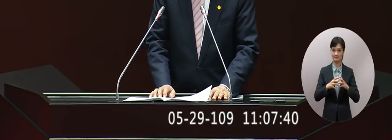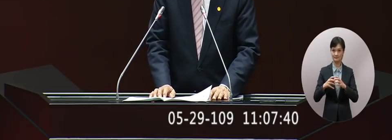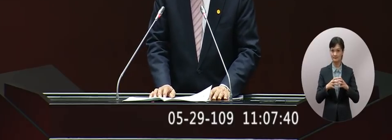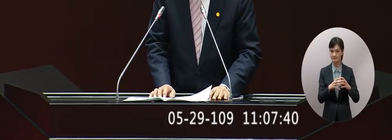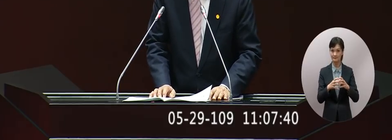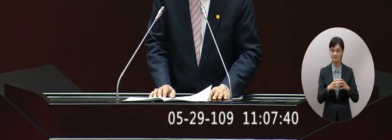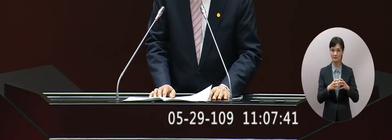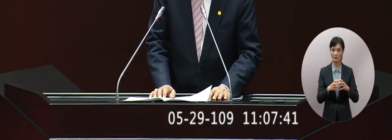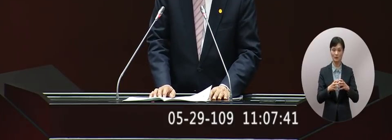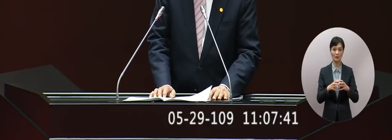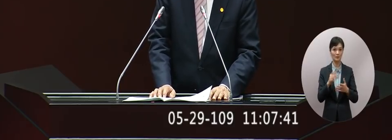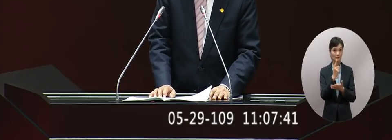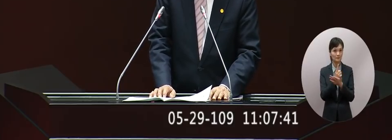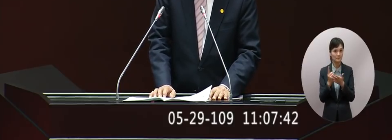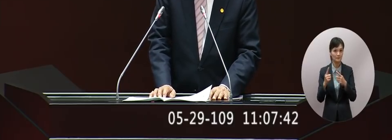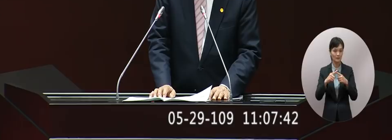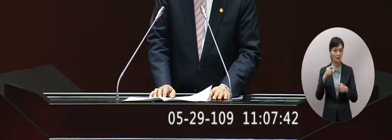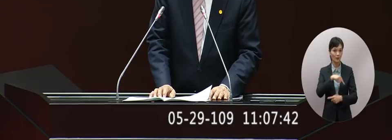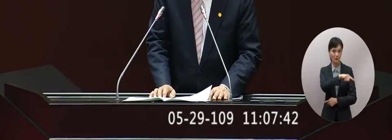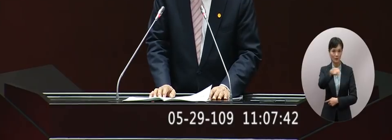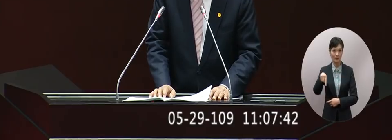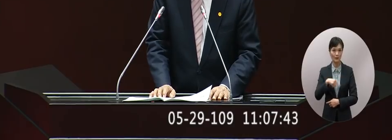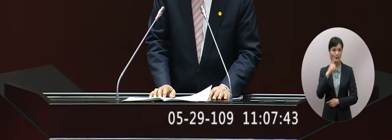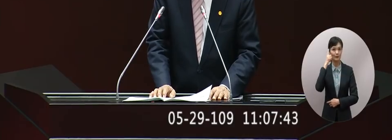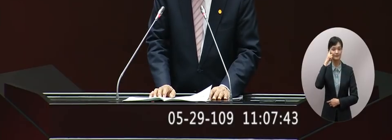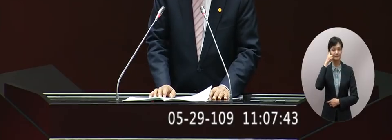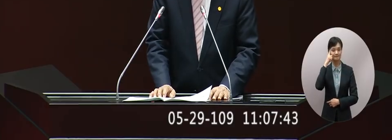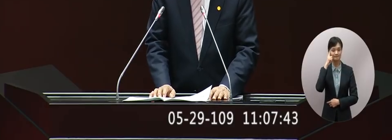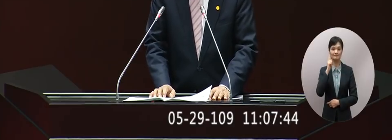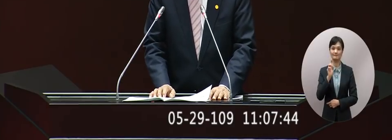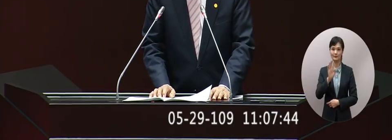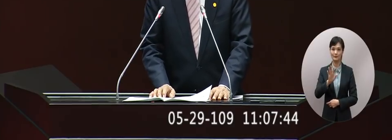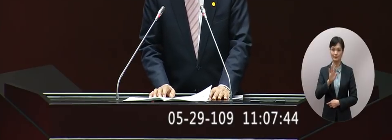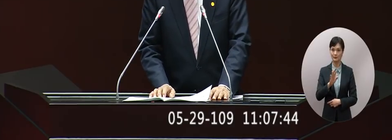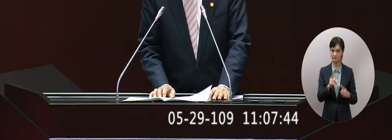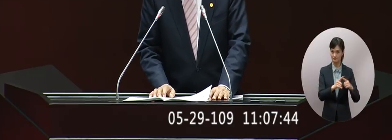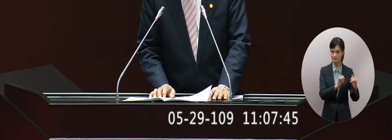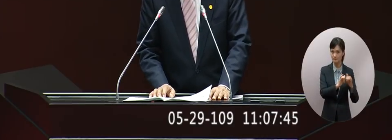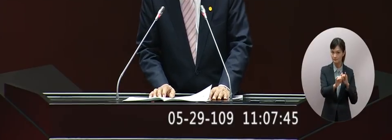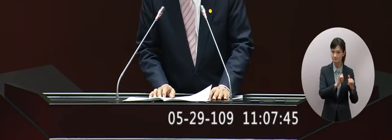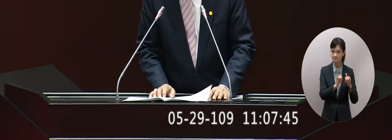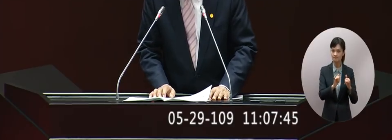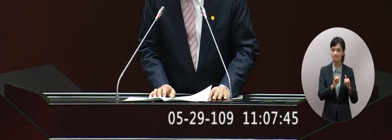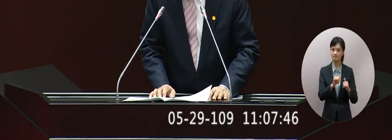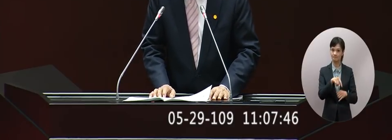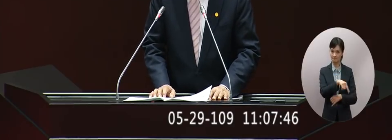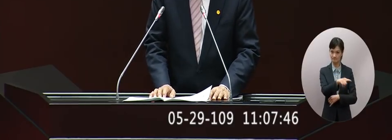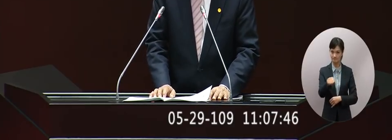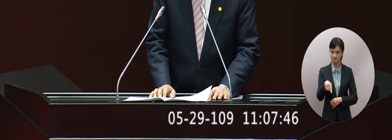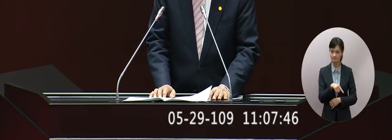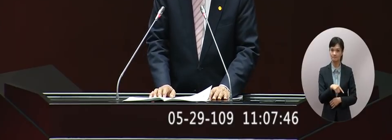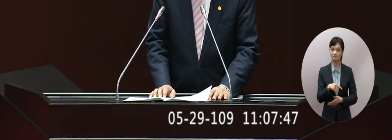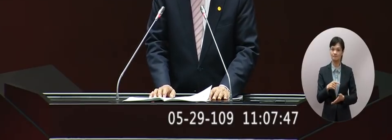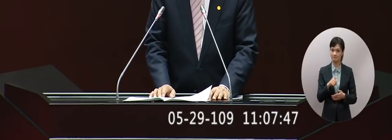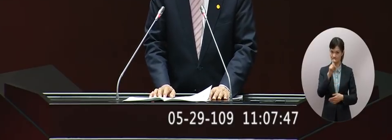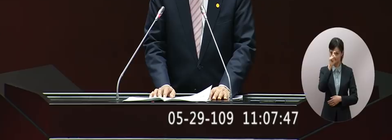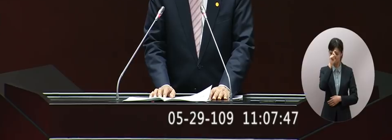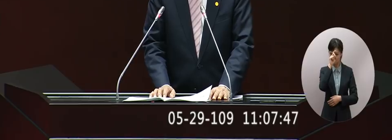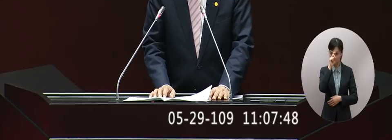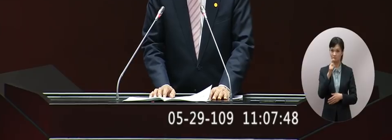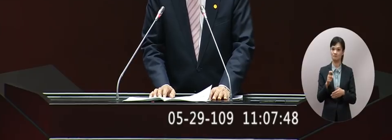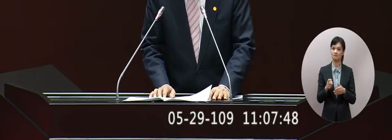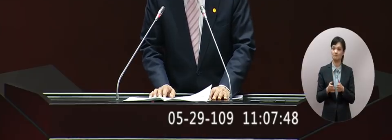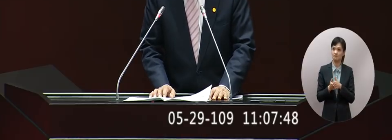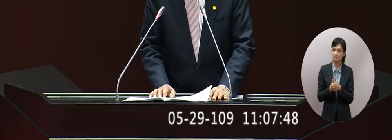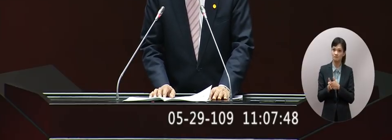下，同仁也感觉得到，人民要求政府官员就是